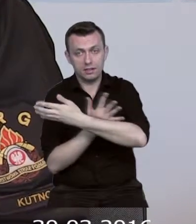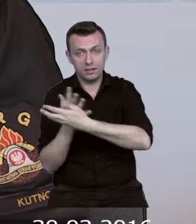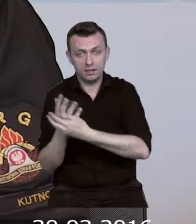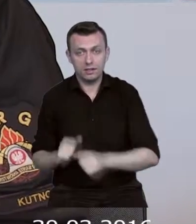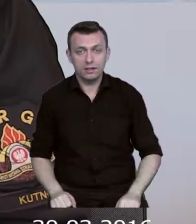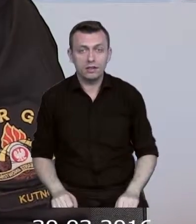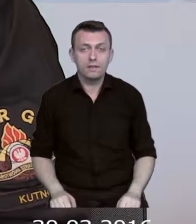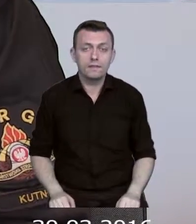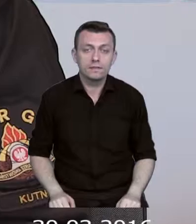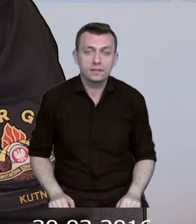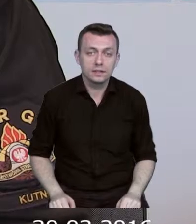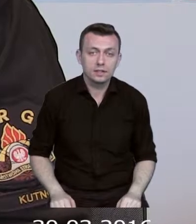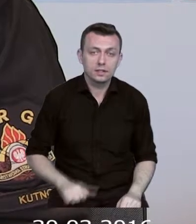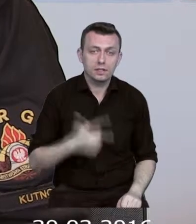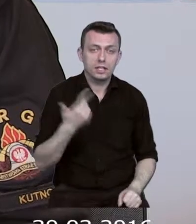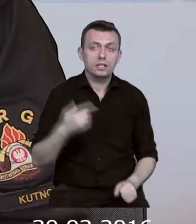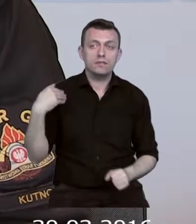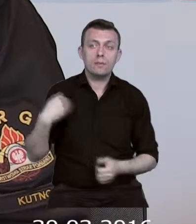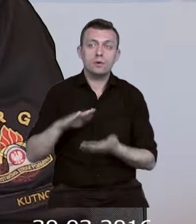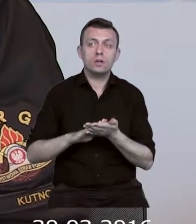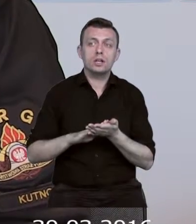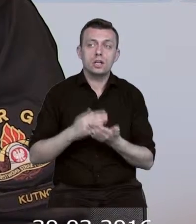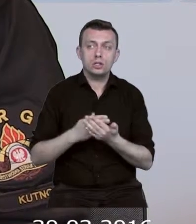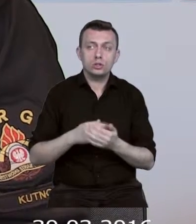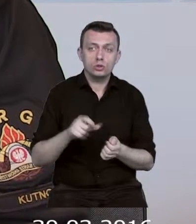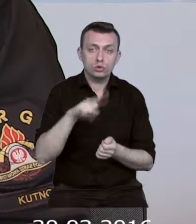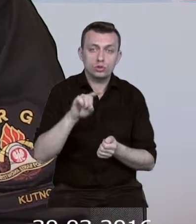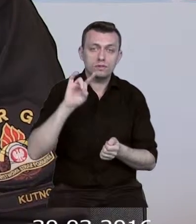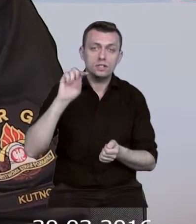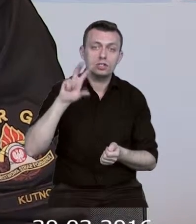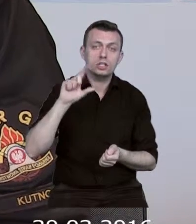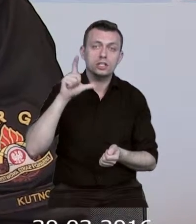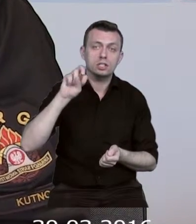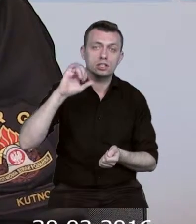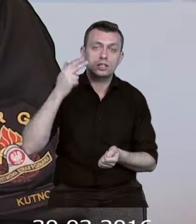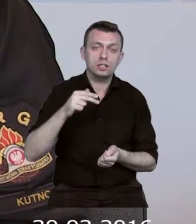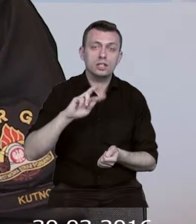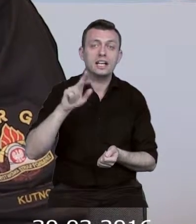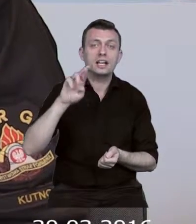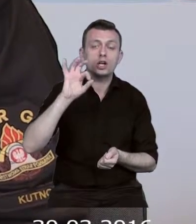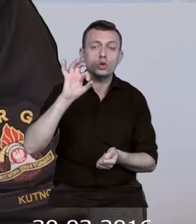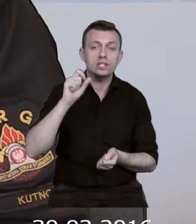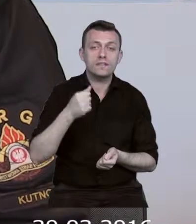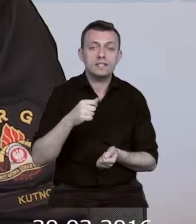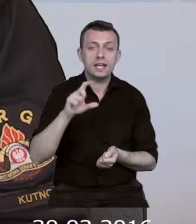pożary, pożar w Kutnie, 2 w Rzychlinie, w Krośniewicach, w